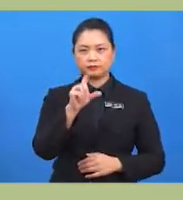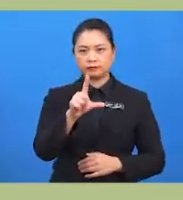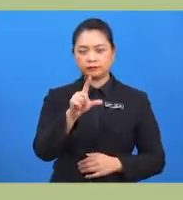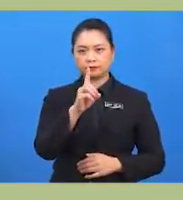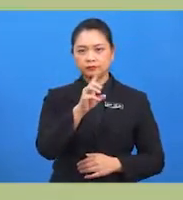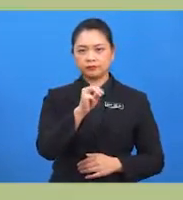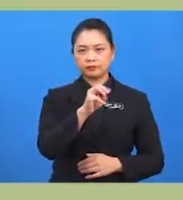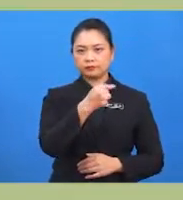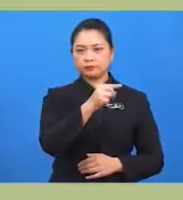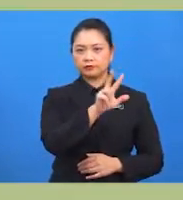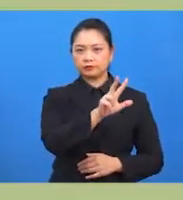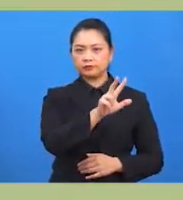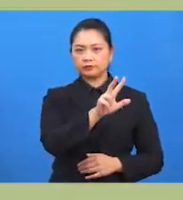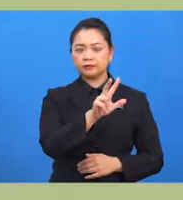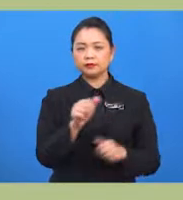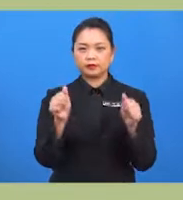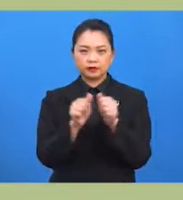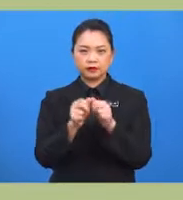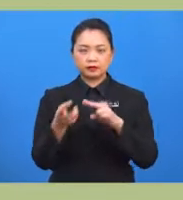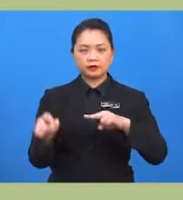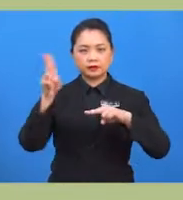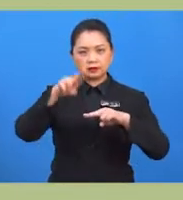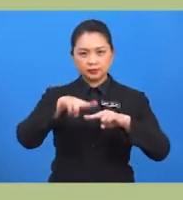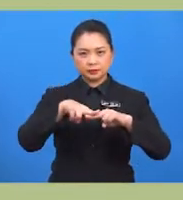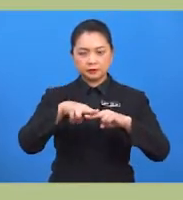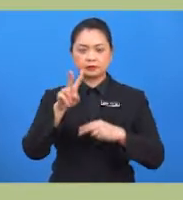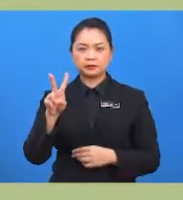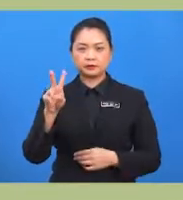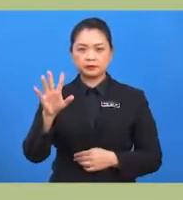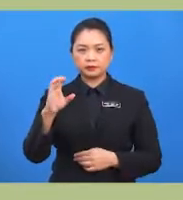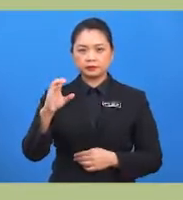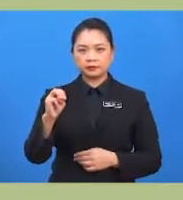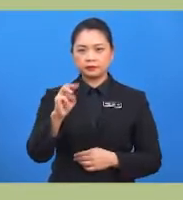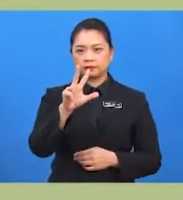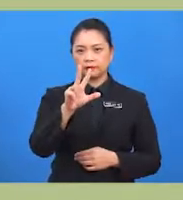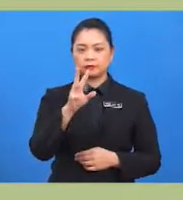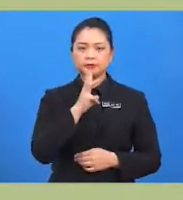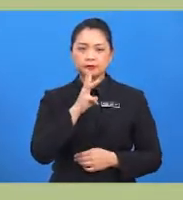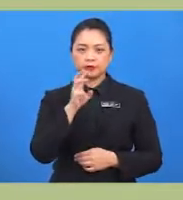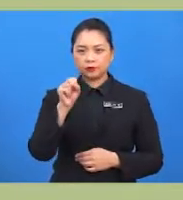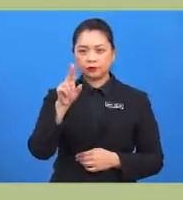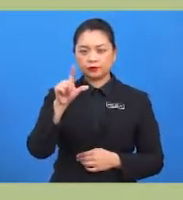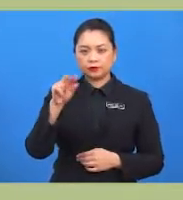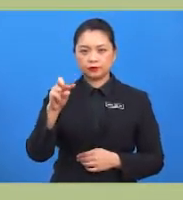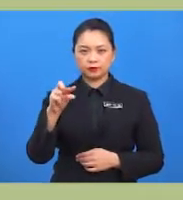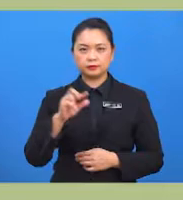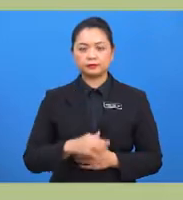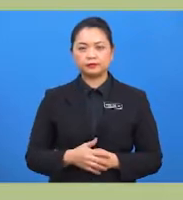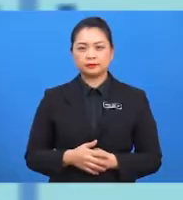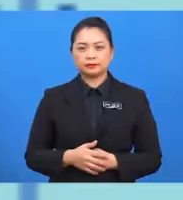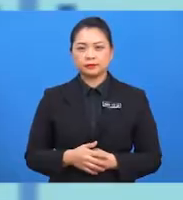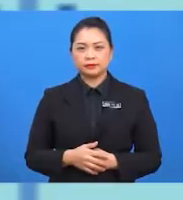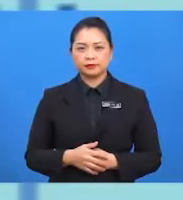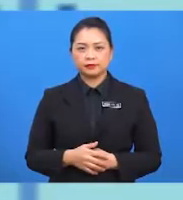x00pd sini terpadu dengan menambahkan 25 cm padu air Sule